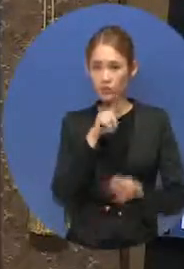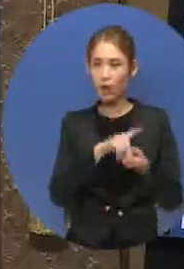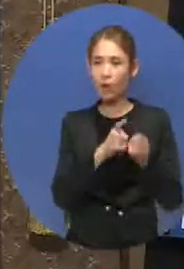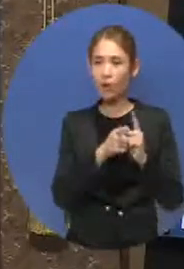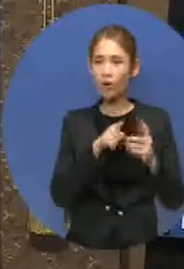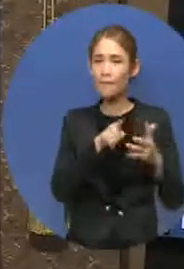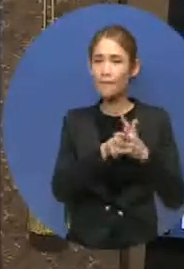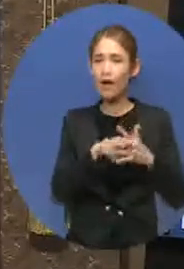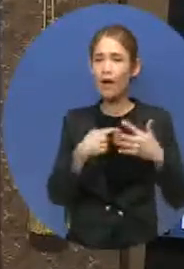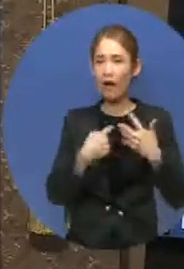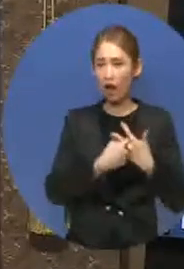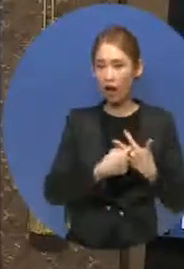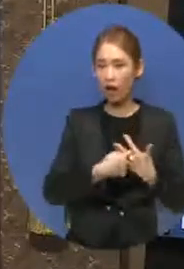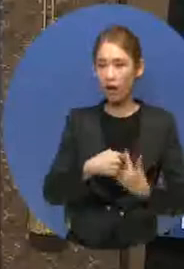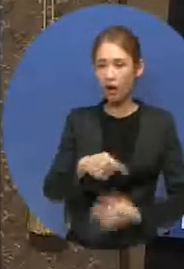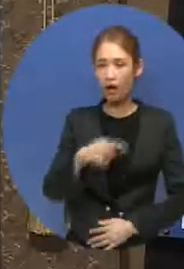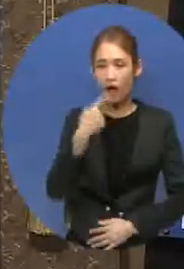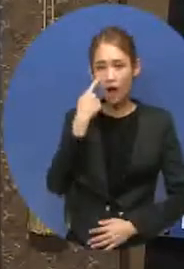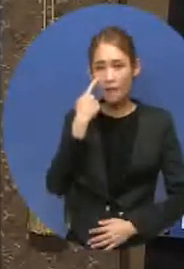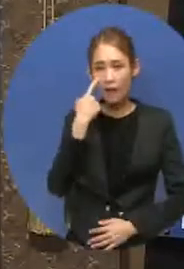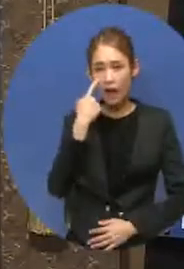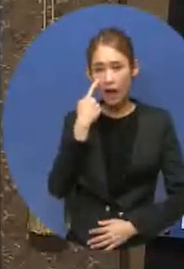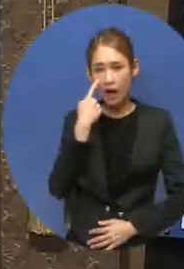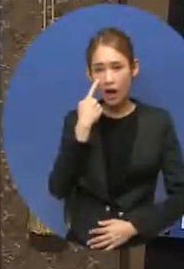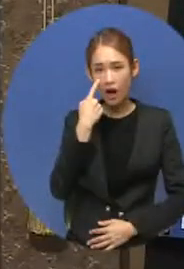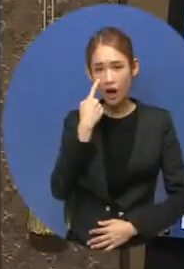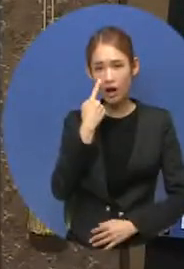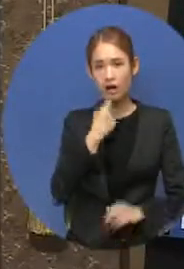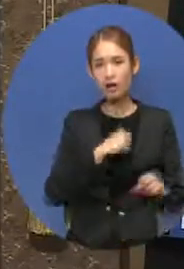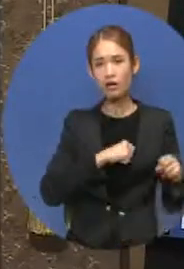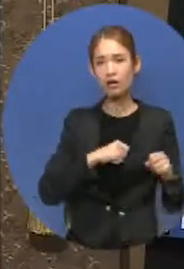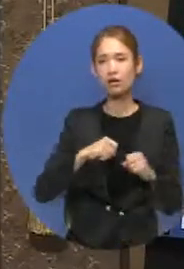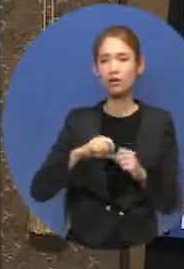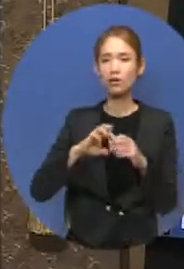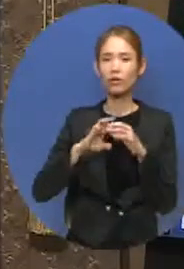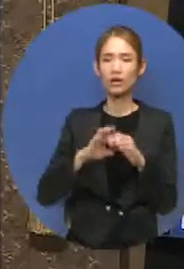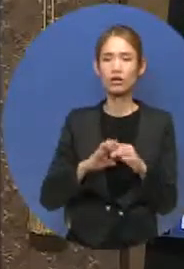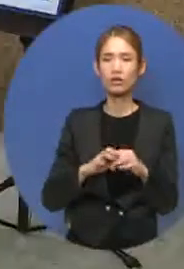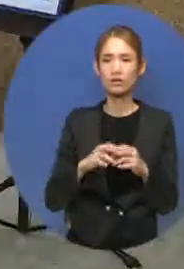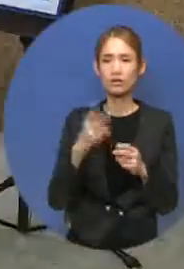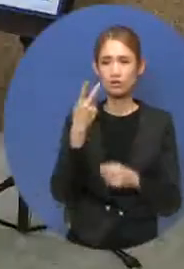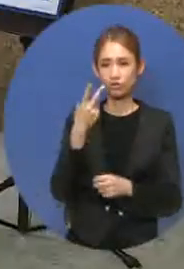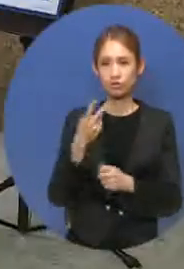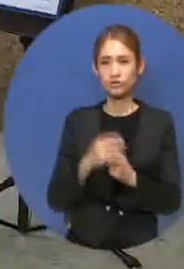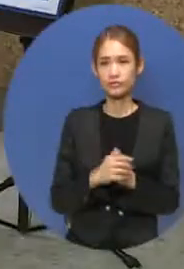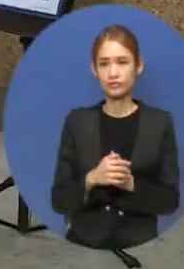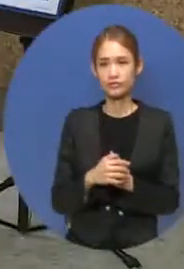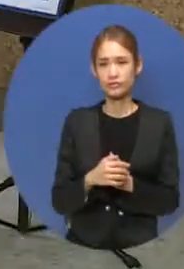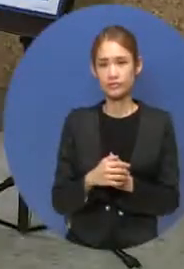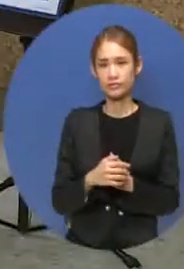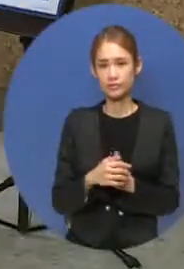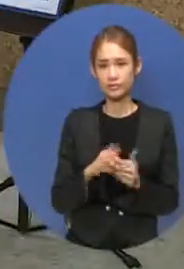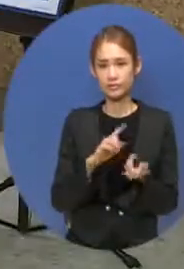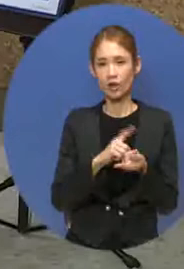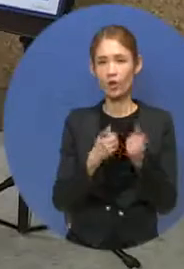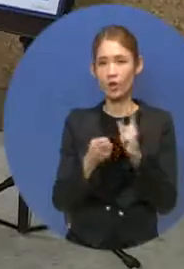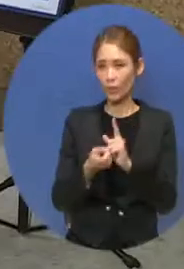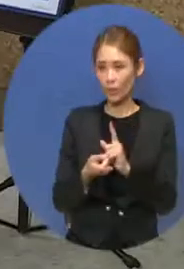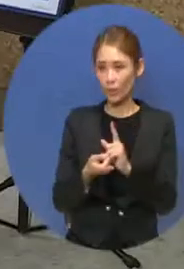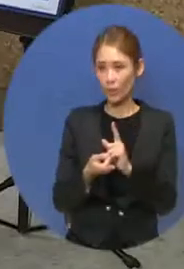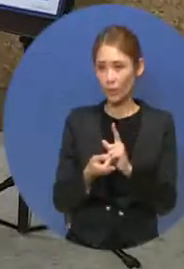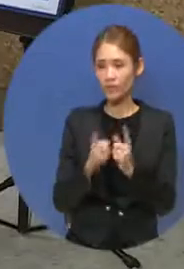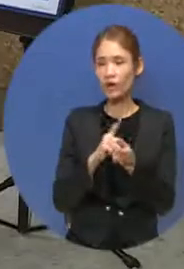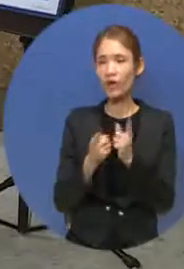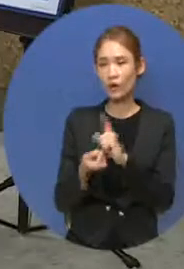하는 쌍방이 서로가 역동적인 관계에서 인연 투라는 의미가 있습니다. 아, 그러니까 쌍방향이라는